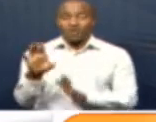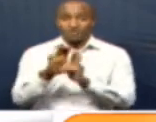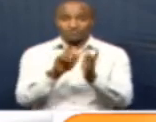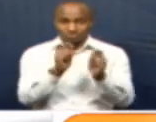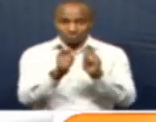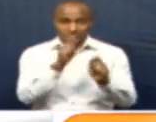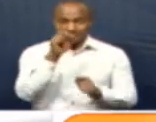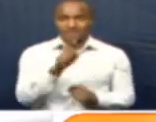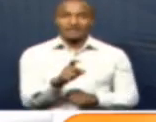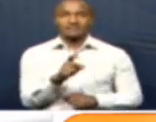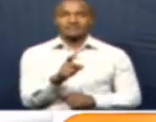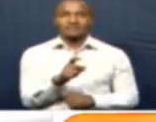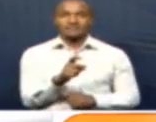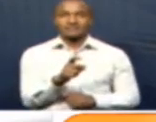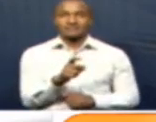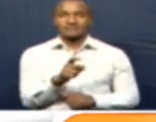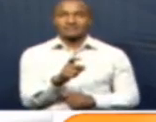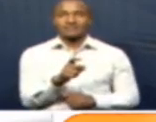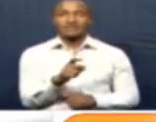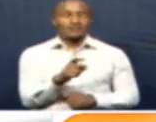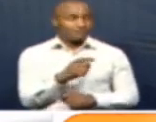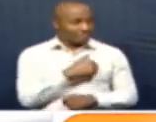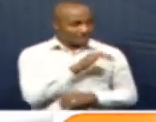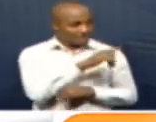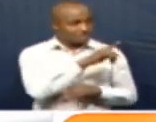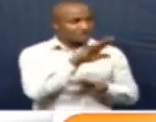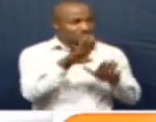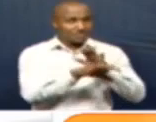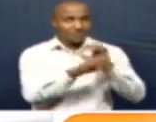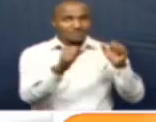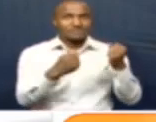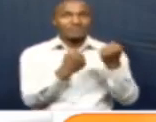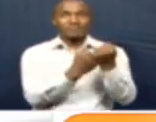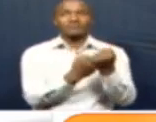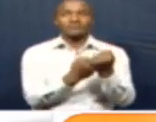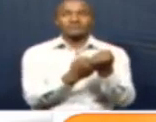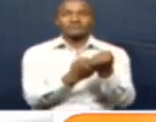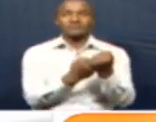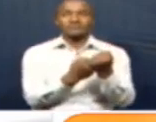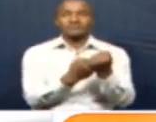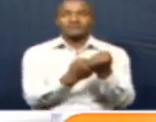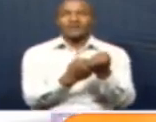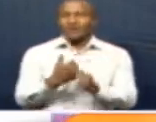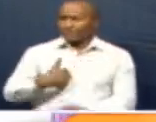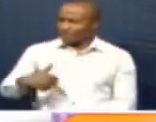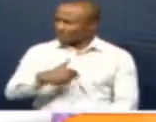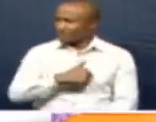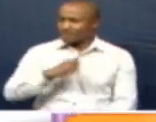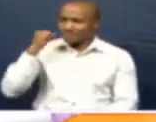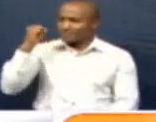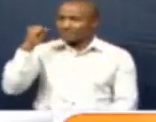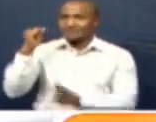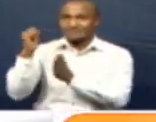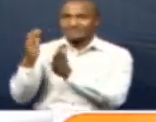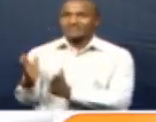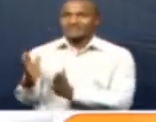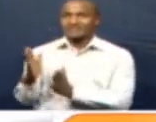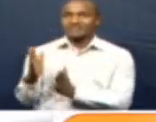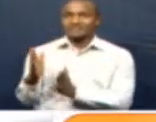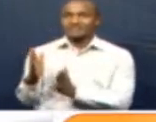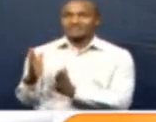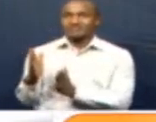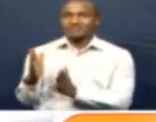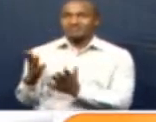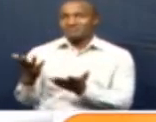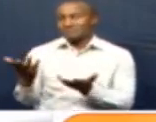wako bwana deputy president. Let us not as politicians pretend that